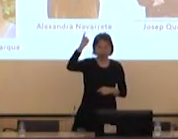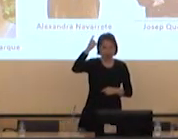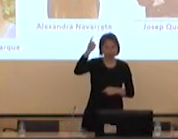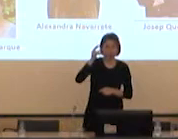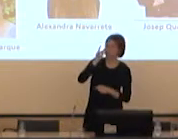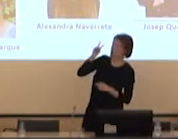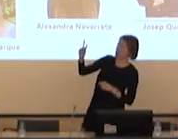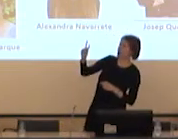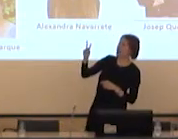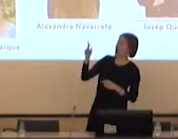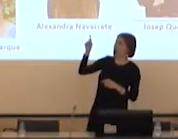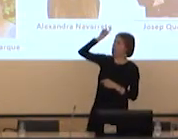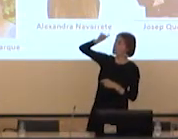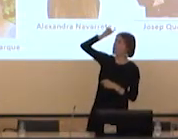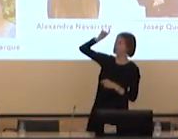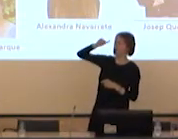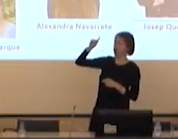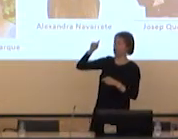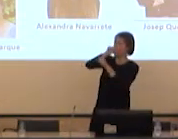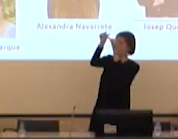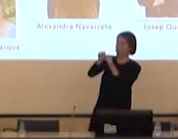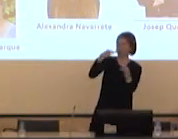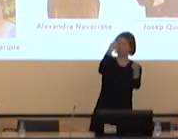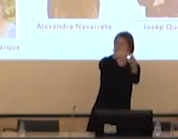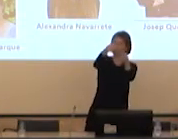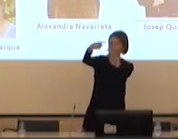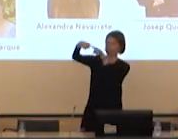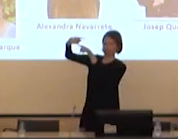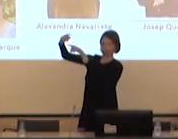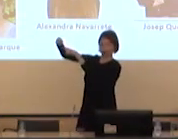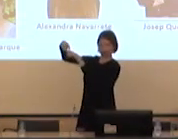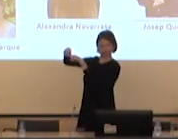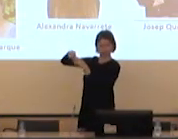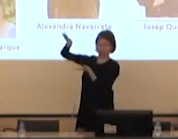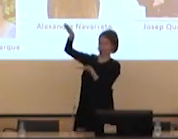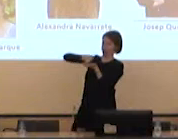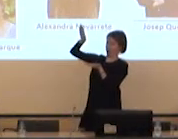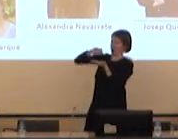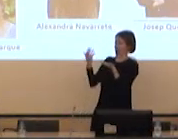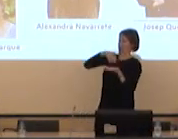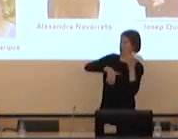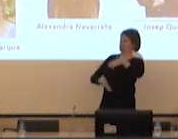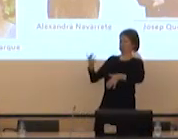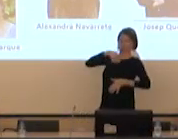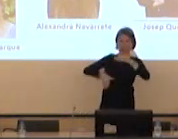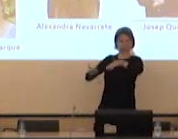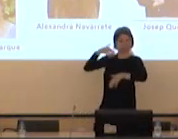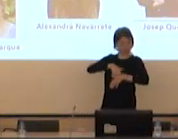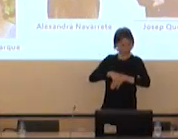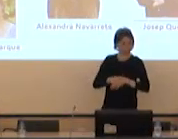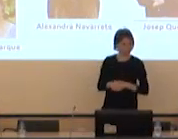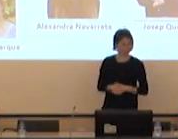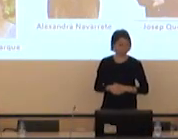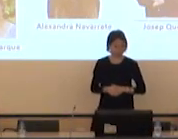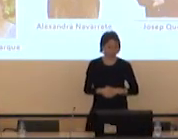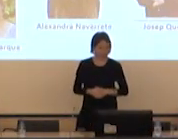idea era que vosaltres, com a alumnes, també tinguéssiu diferents models de professorat i diferents